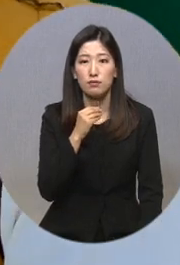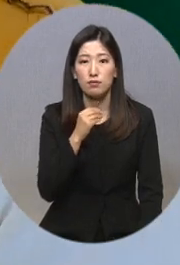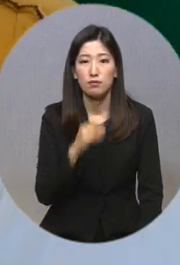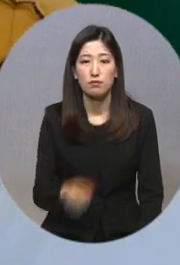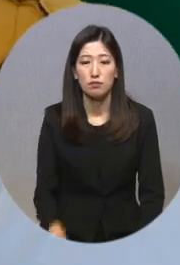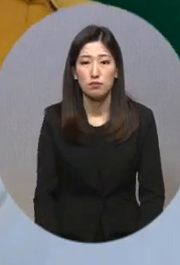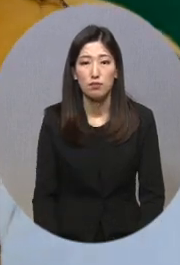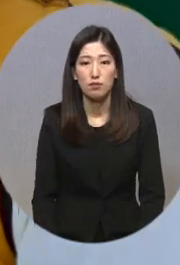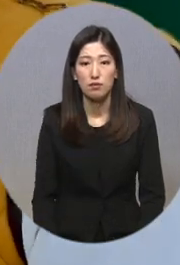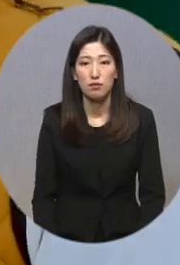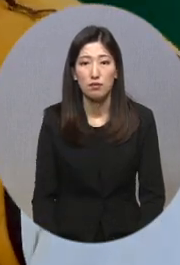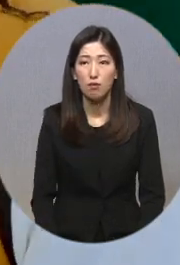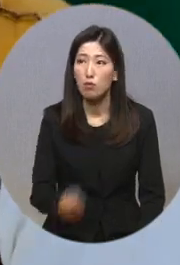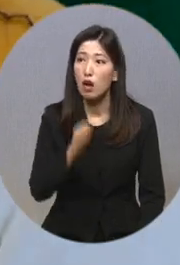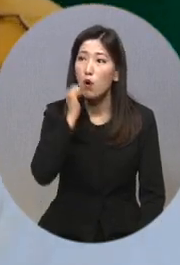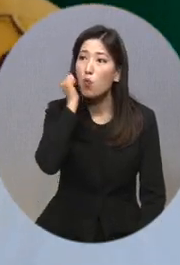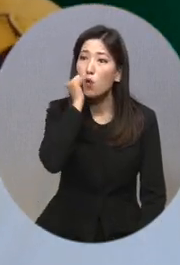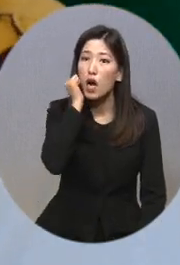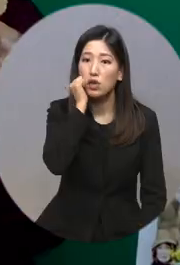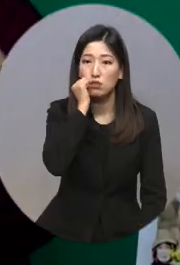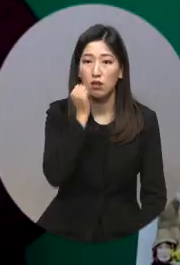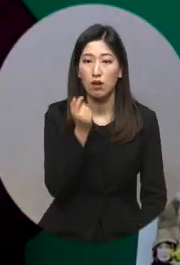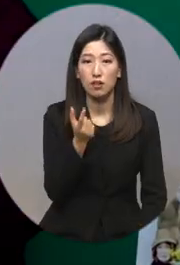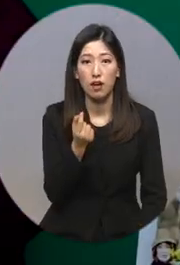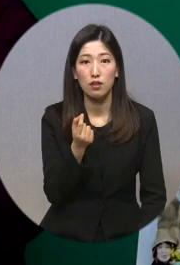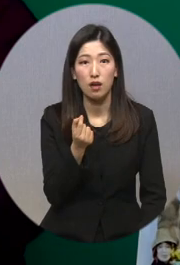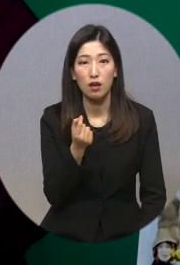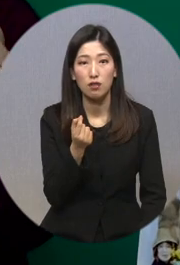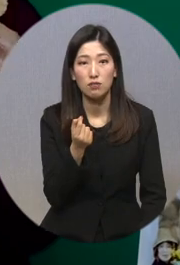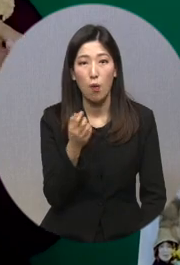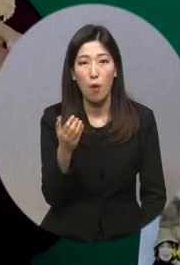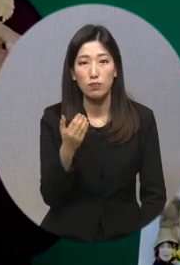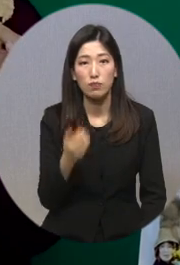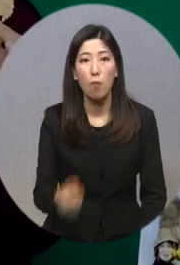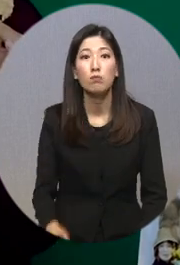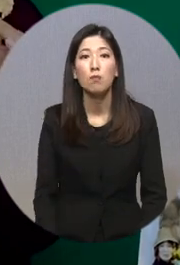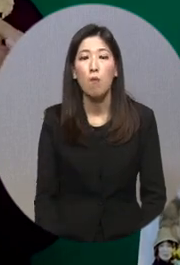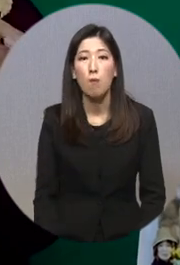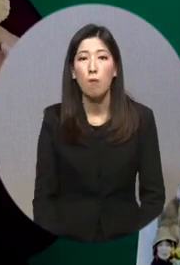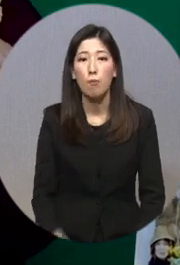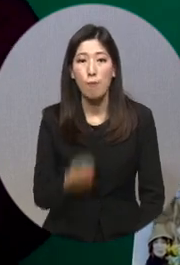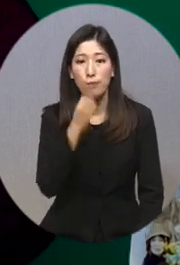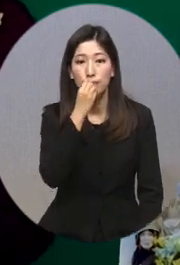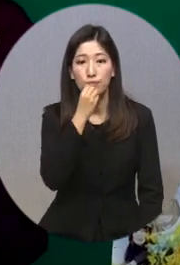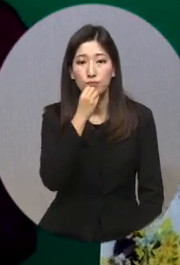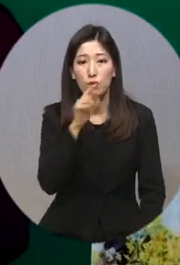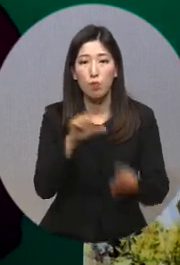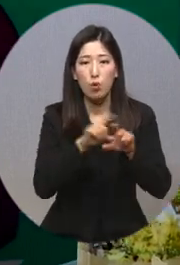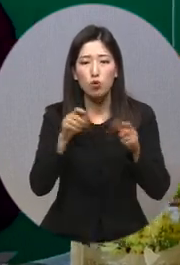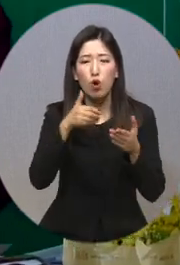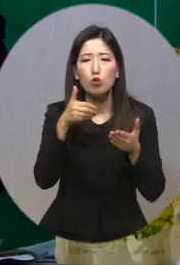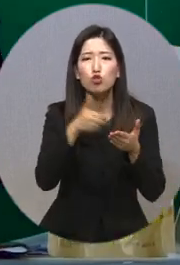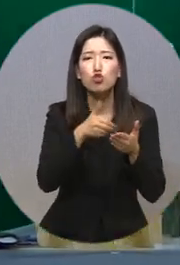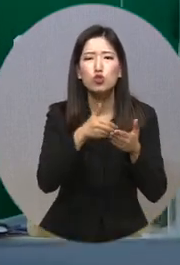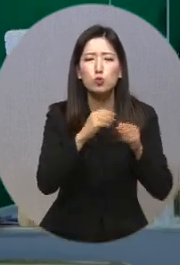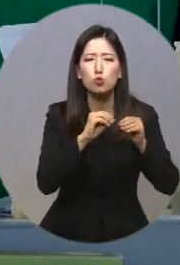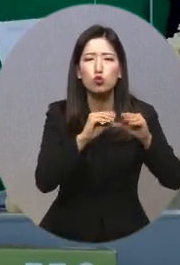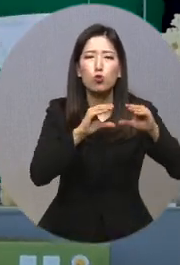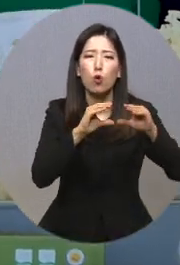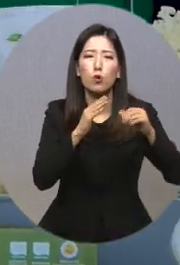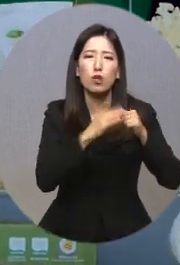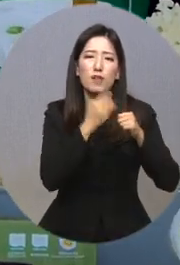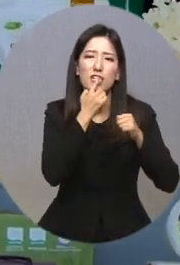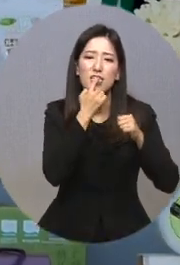아니, 뭐지? 이게 그냥 과자 같아요. 네, 맞습니다. 와우! 아니, 보통 누룽지는 좀